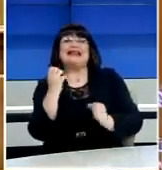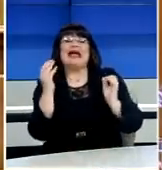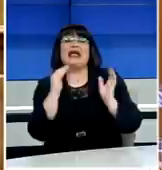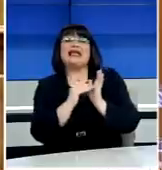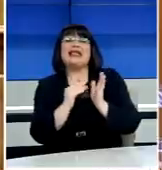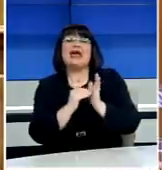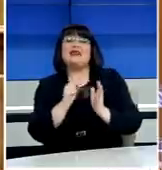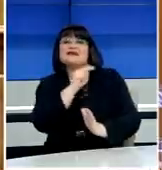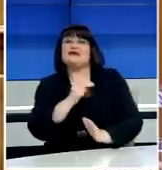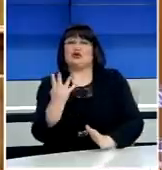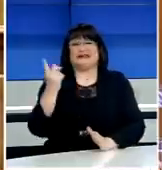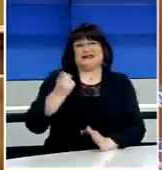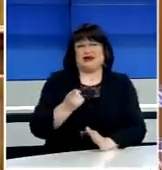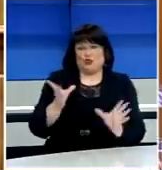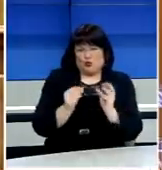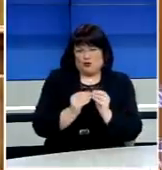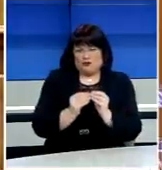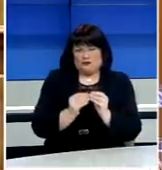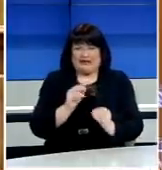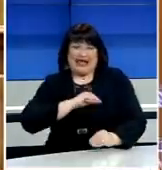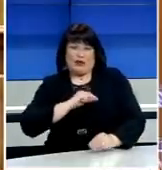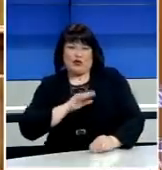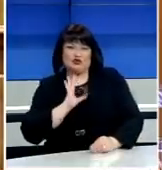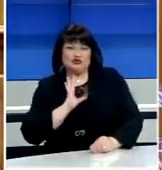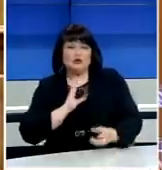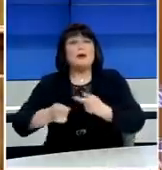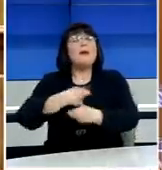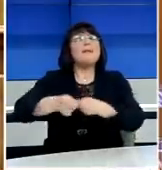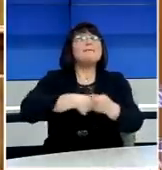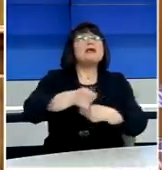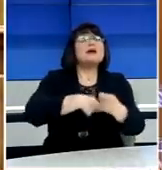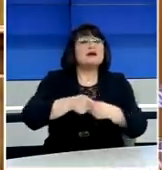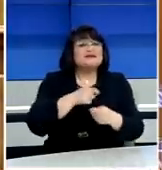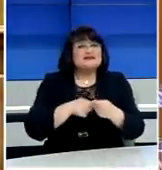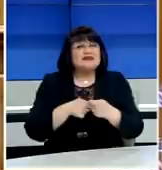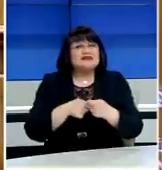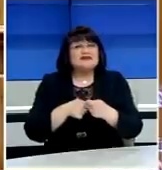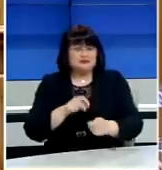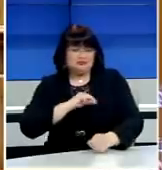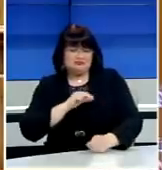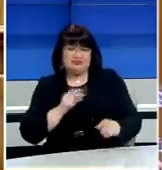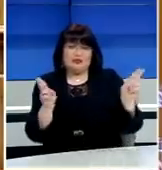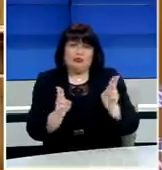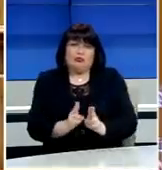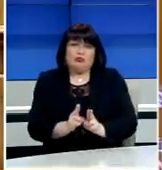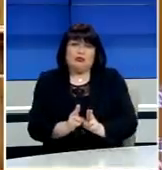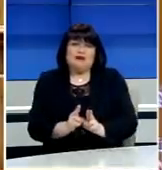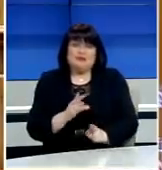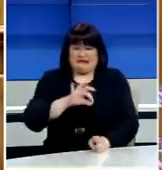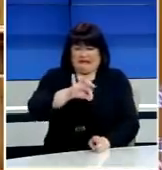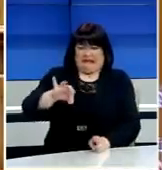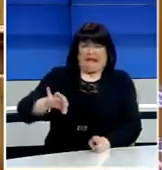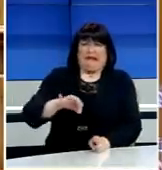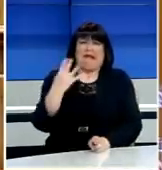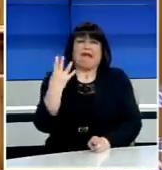το 4%. Για τη μεγάλη πλειοψηφία όμως των επιχειρήσεων στη χώρα, που δεν έχουν μεγάλα κέρδη, είναι ένα χαρτζιλίκι, είναι